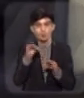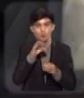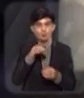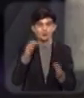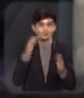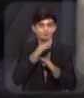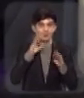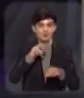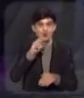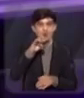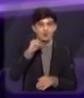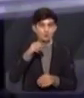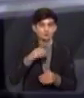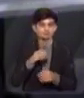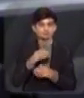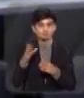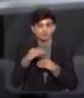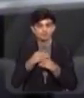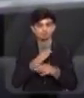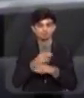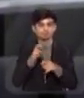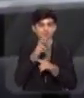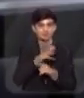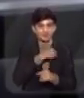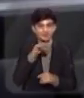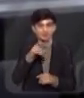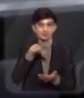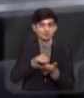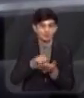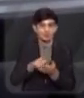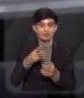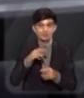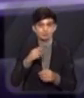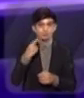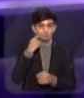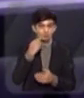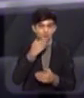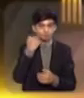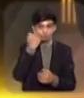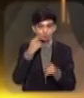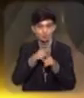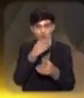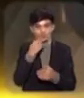апарды. Мұндай жерге алғаш рет бас сұғып тұрған ол еш қысылмастан бізге де ән орындап берді.